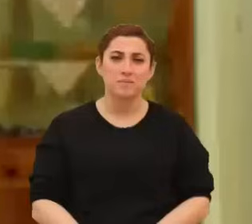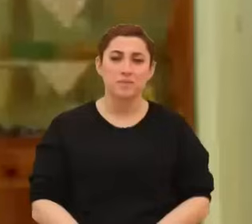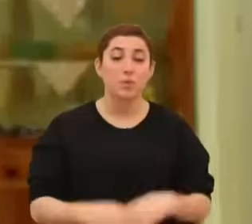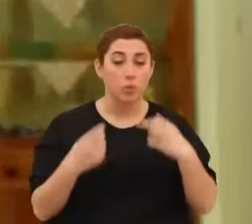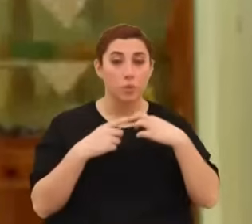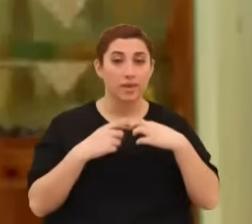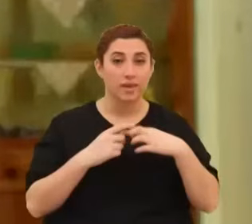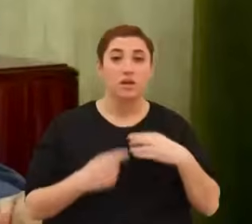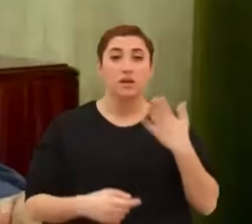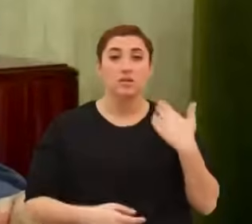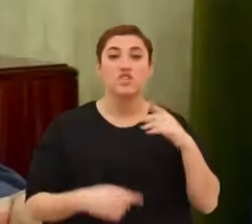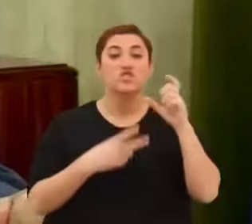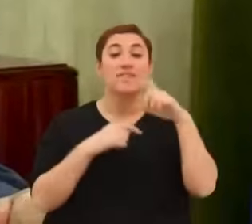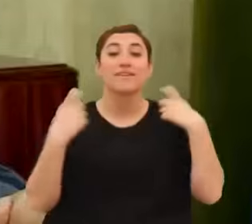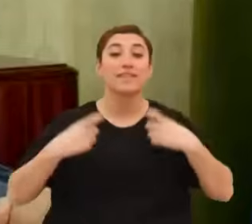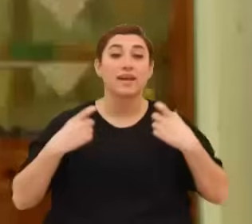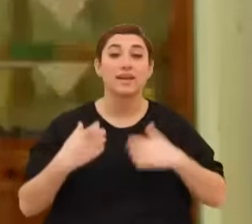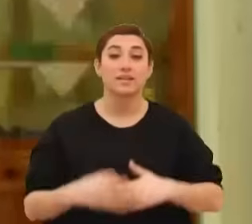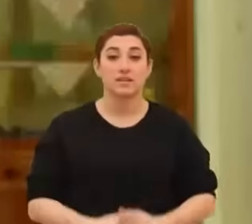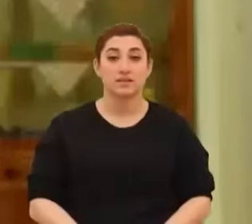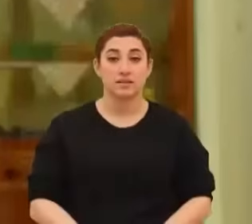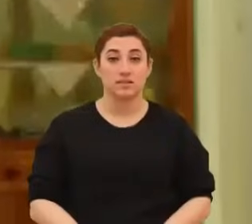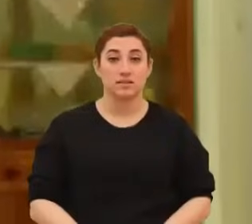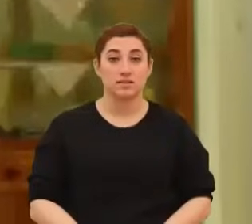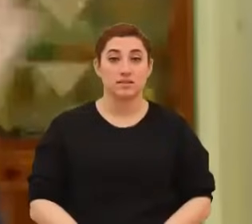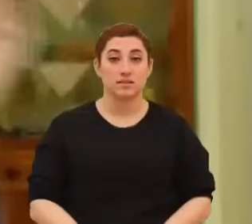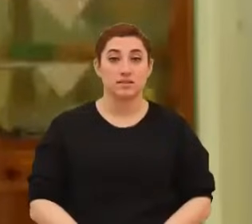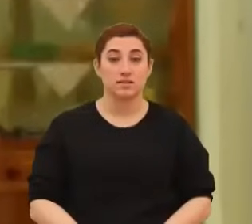Bugün? Evet. Çağatay nerede?